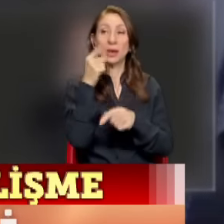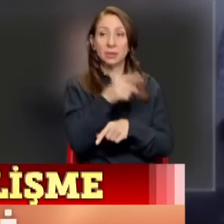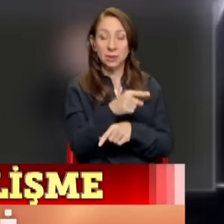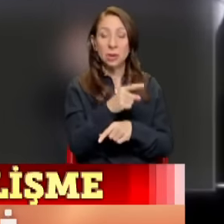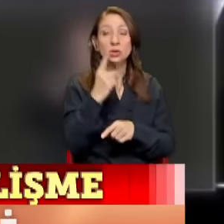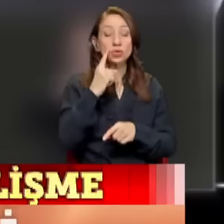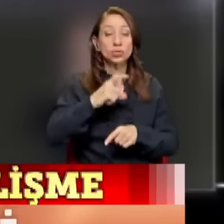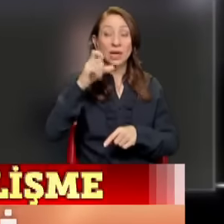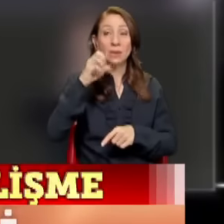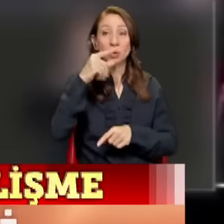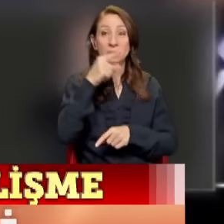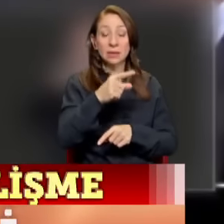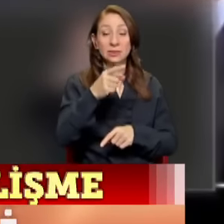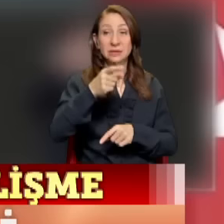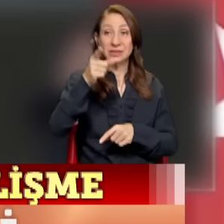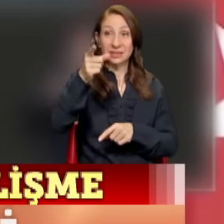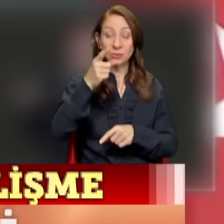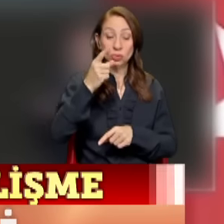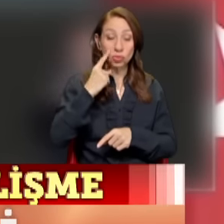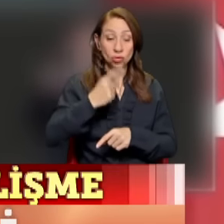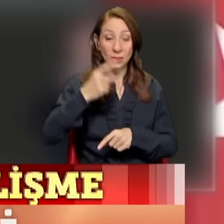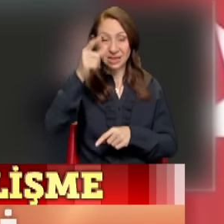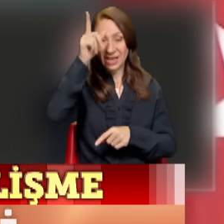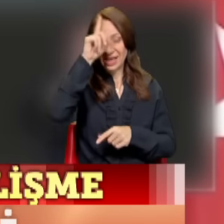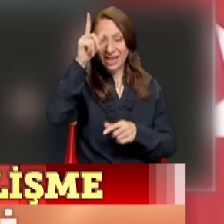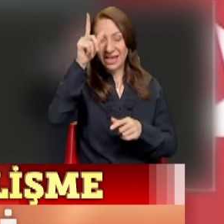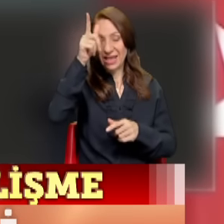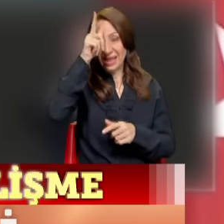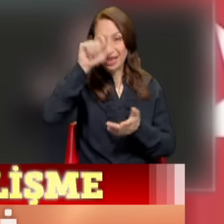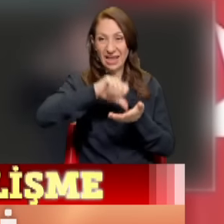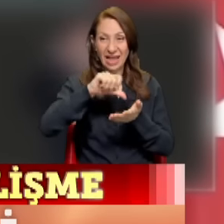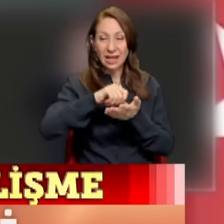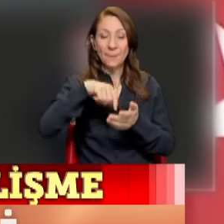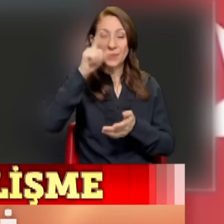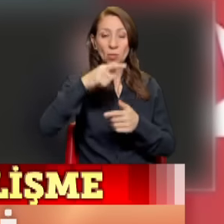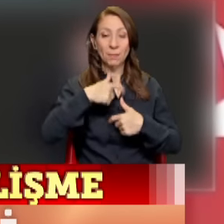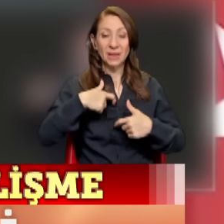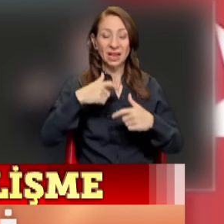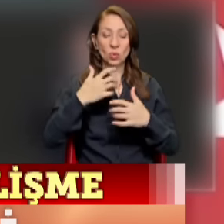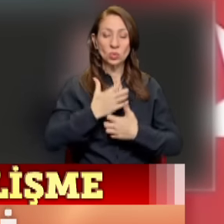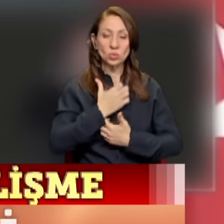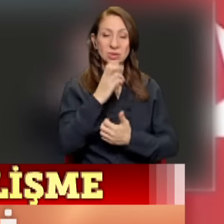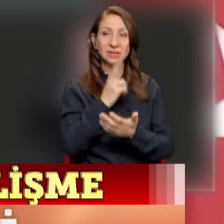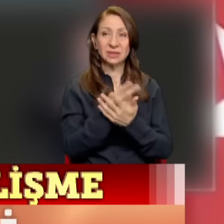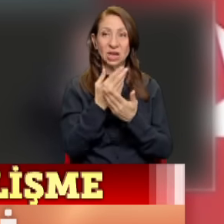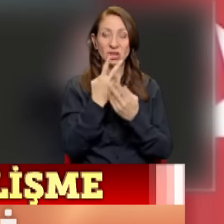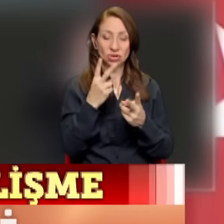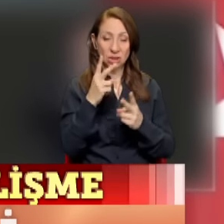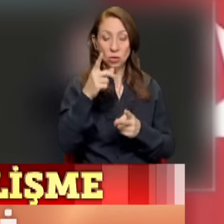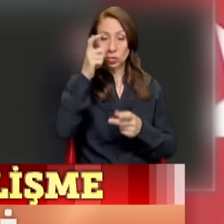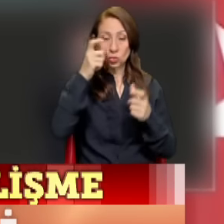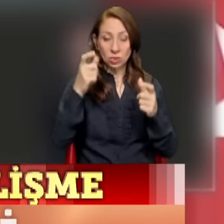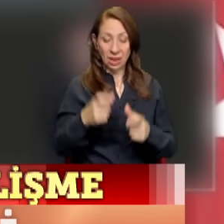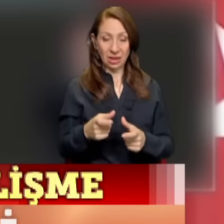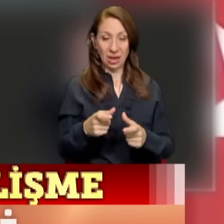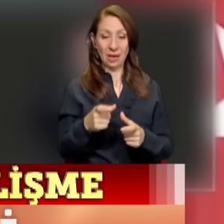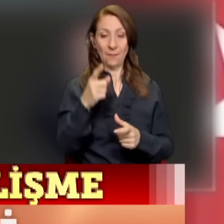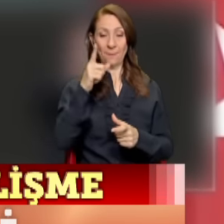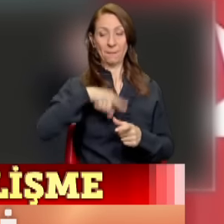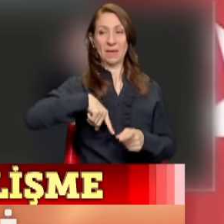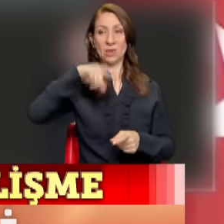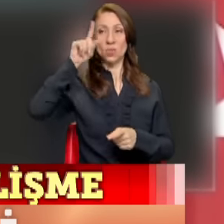Cumhurbaşkanı Erdoğan reisinin ölümü nedeniyle Türkiye'de bir günlük milli yas ilan edildiğini açıkladı ülkemizde